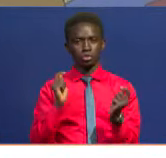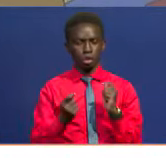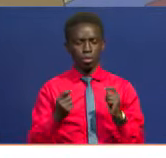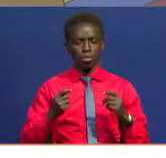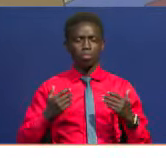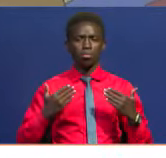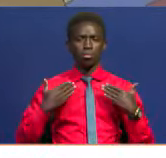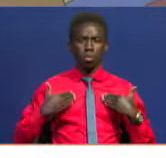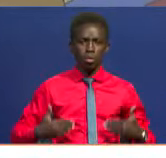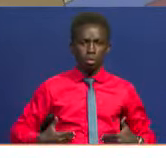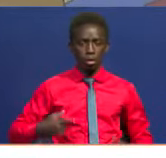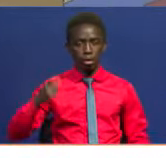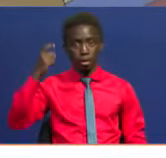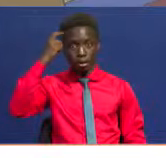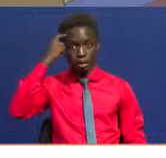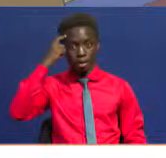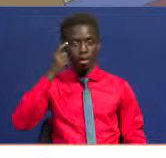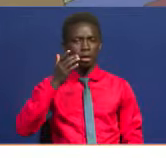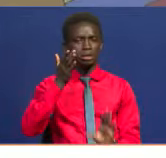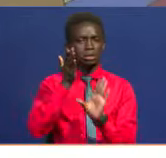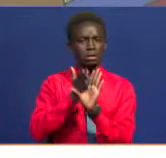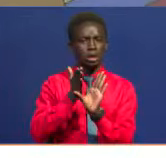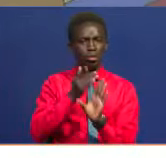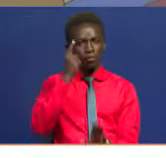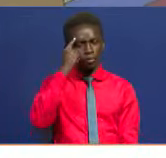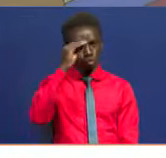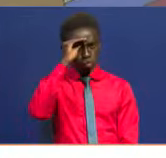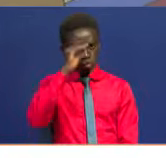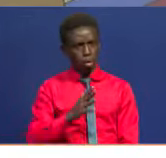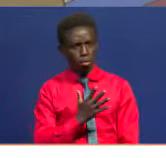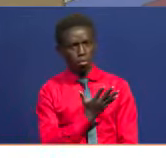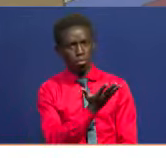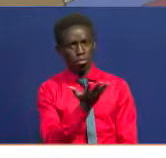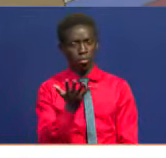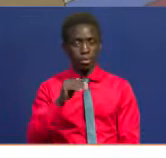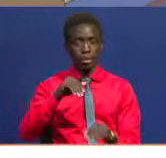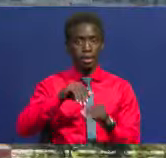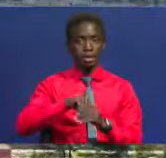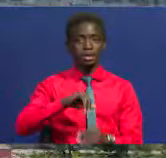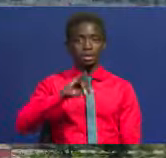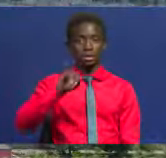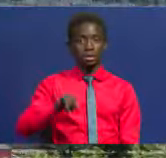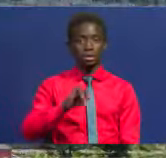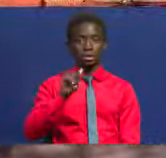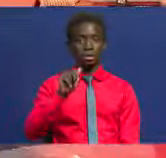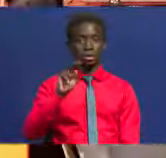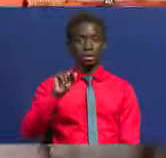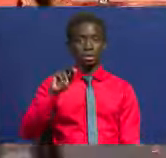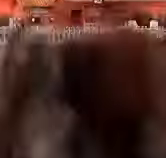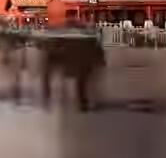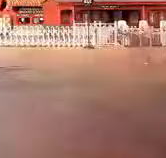kiakili miongoni mwa wanafunzi katika mkoa wa Jiangxi. Tazama.